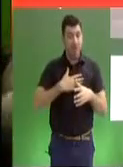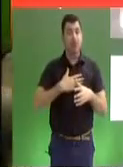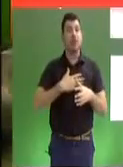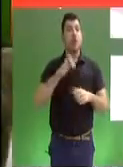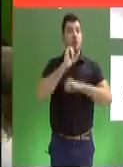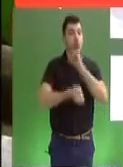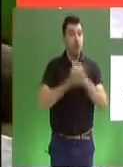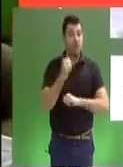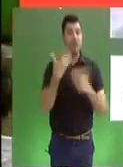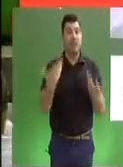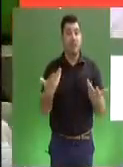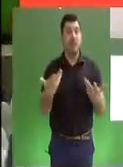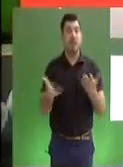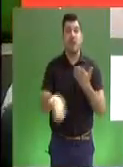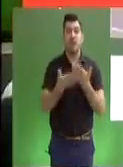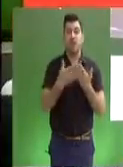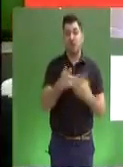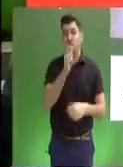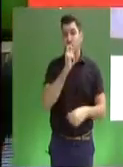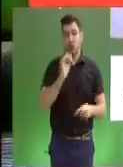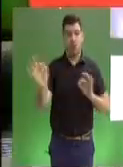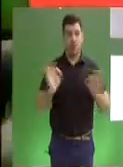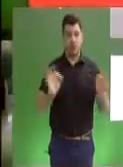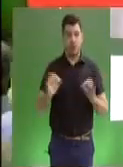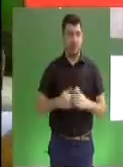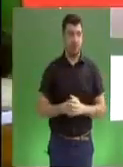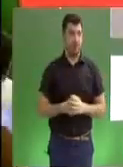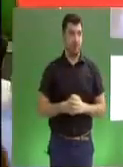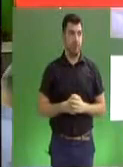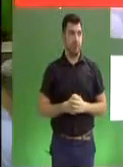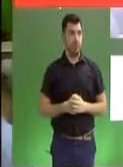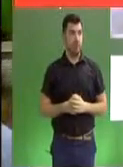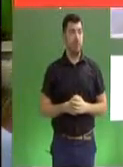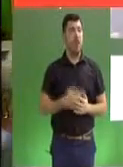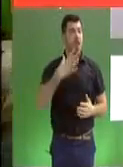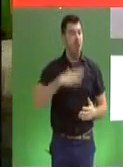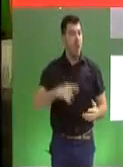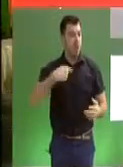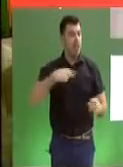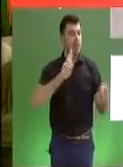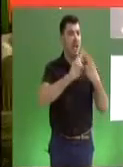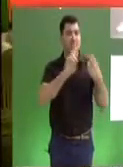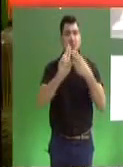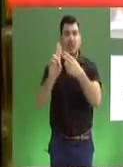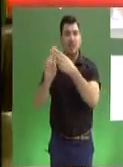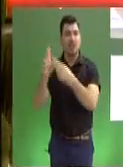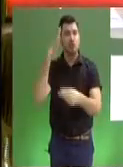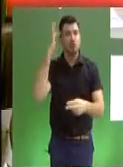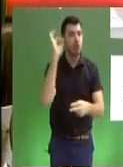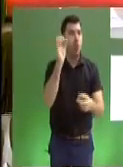σύστημα. Θέλουμε να συναντηθούμε με όλους αυτούς που επιθυμούν να δουλέψουν μαζί